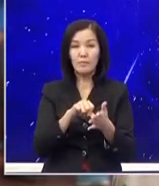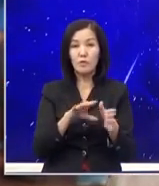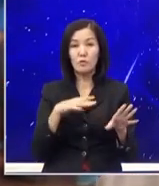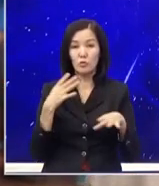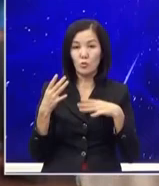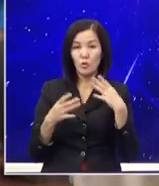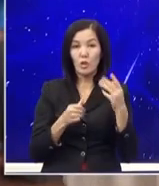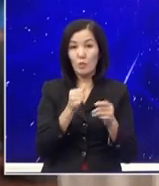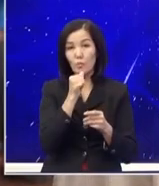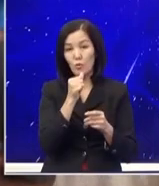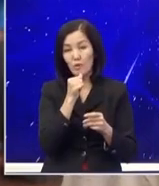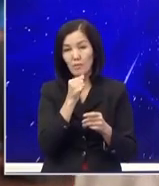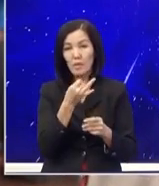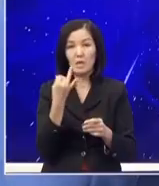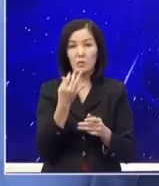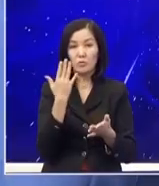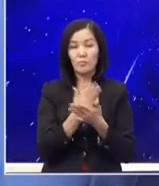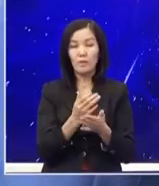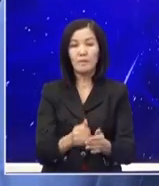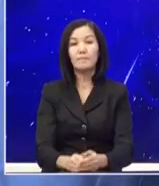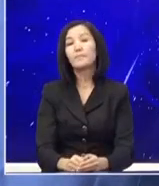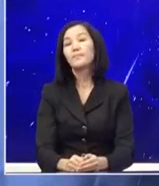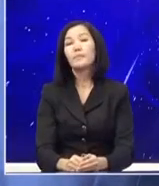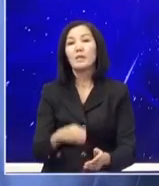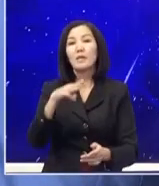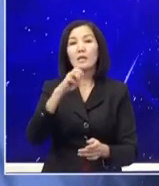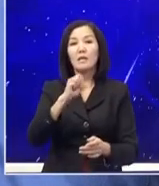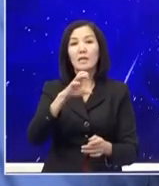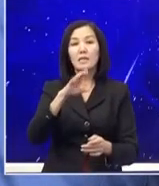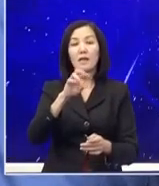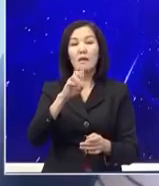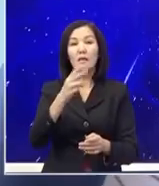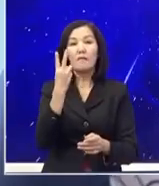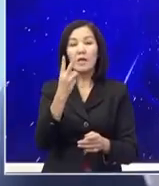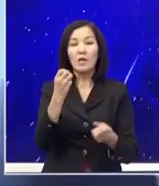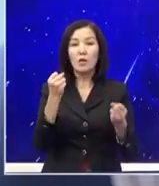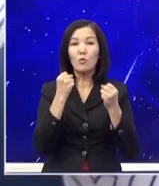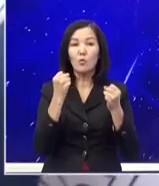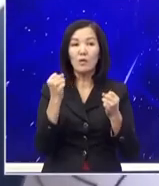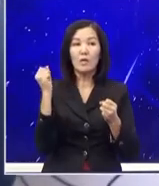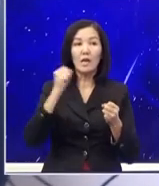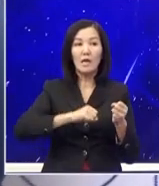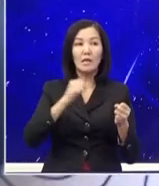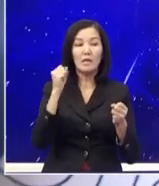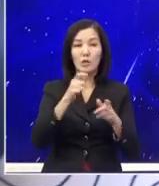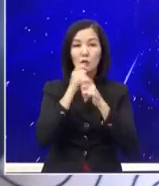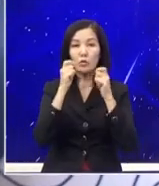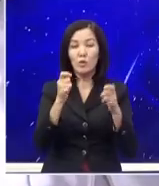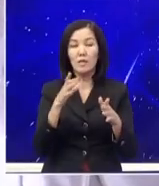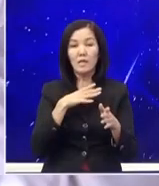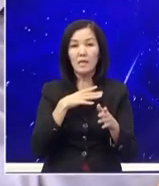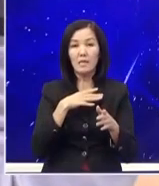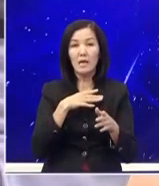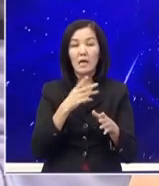дайынмын. Өткені біраз қызығушылым ашылды. Әбдәулі Тастанов өзімен ала келген екі қол күрес тақтасын жаркенттік тұрғындарға сыйға тартты.